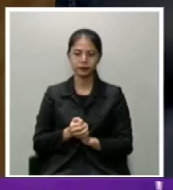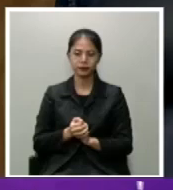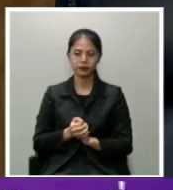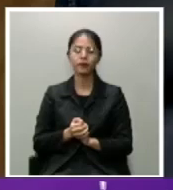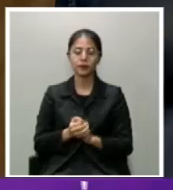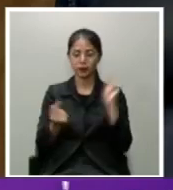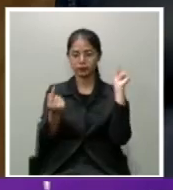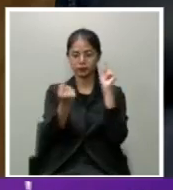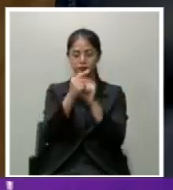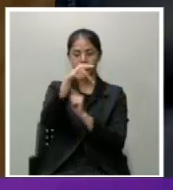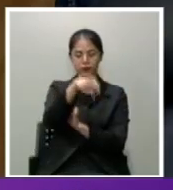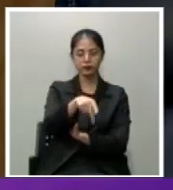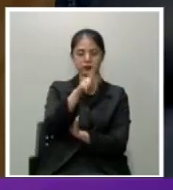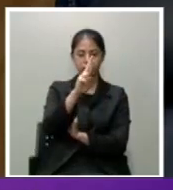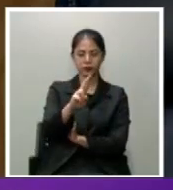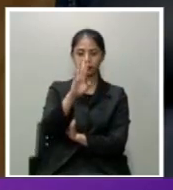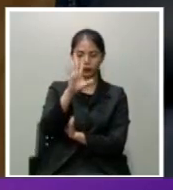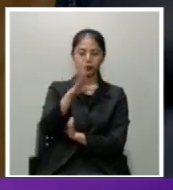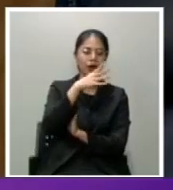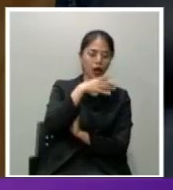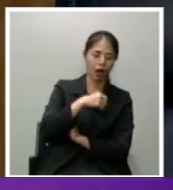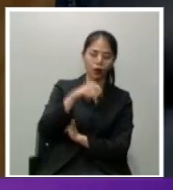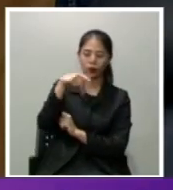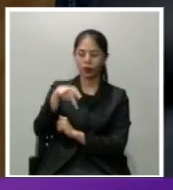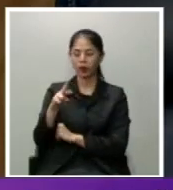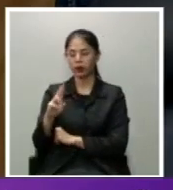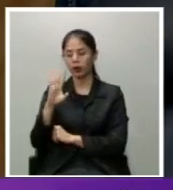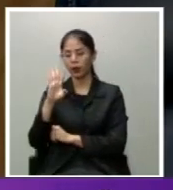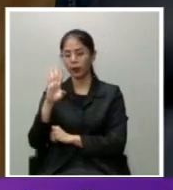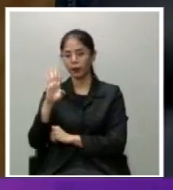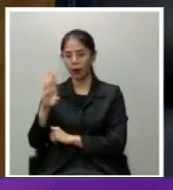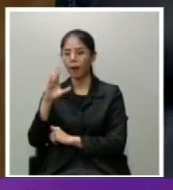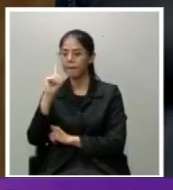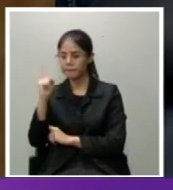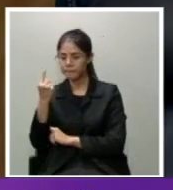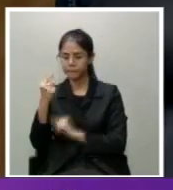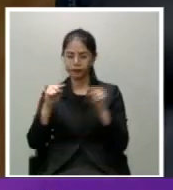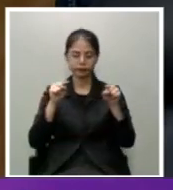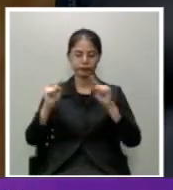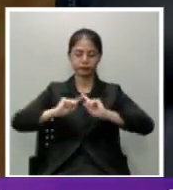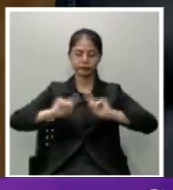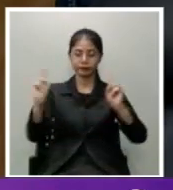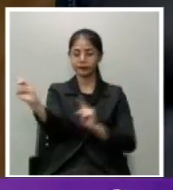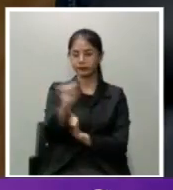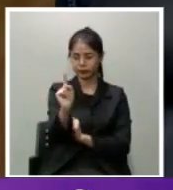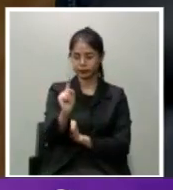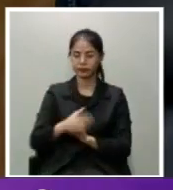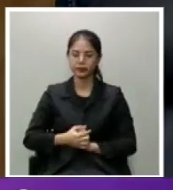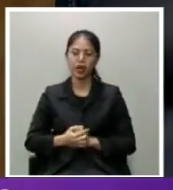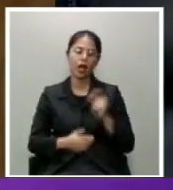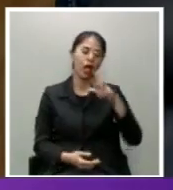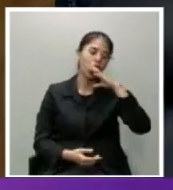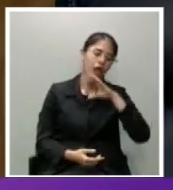พระราชบัญญัติศุลกากรเก่ากับใหม่เนี่ยมันต่างกันตรงไหนพระราชบัญญัติศุลกากรเ